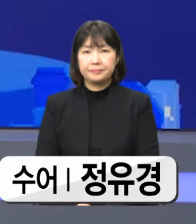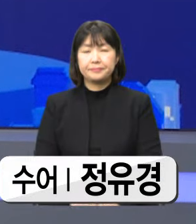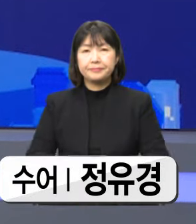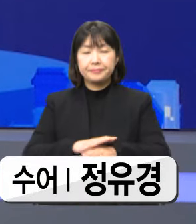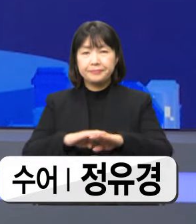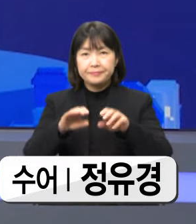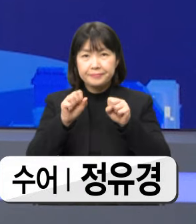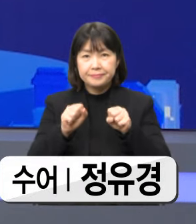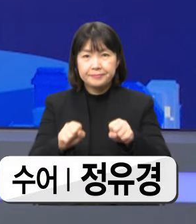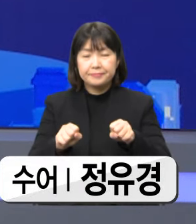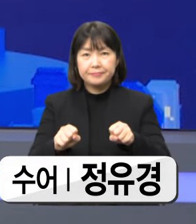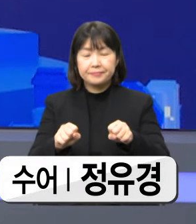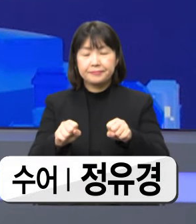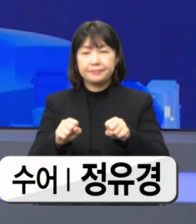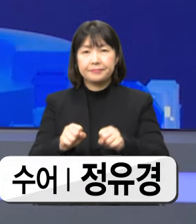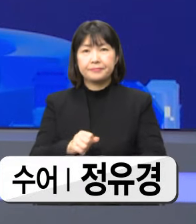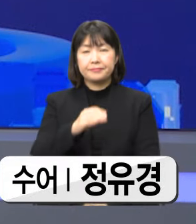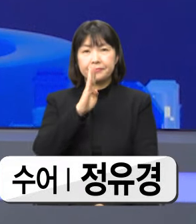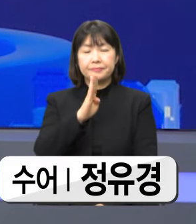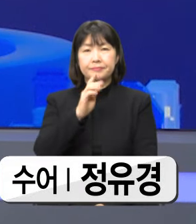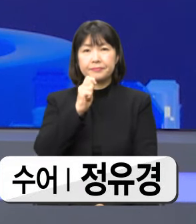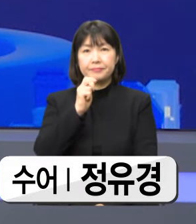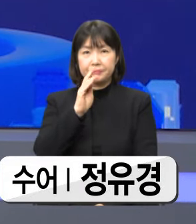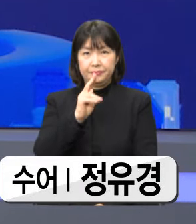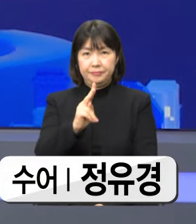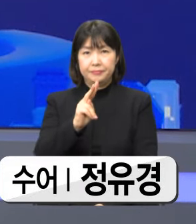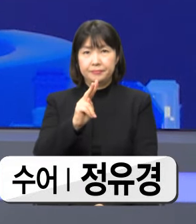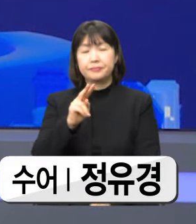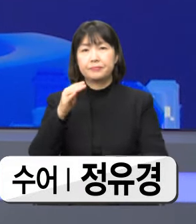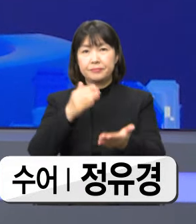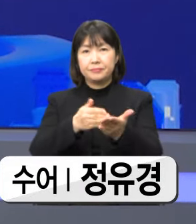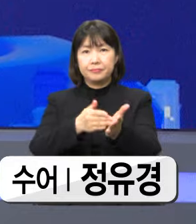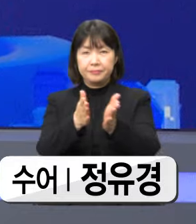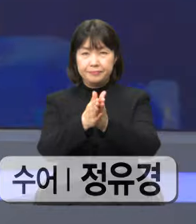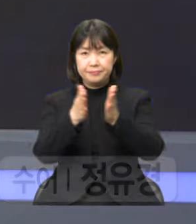시청자 여러분 안녕하십니까 BTV 주간종합 뉴스